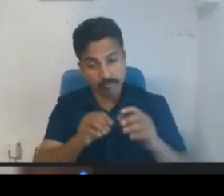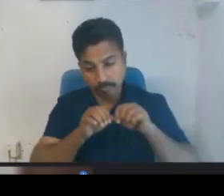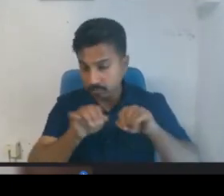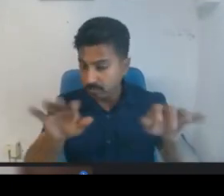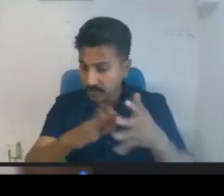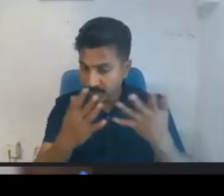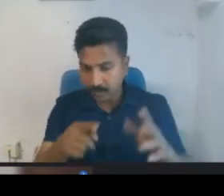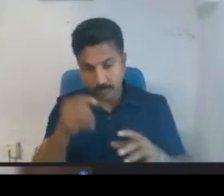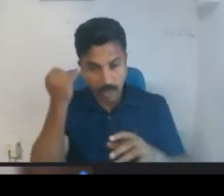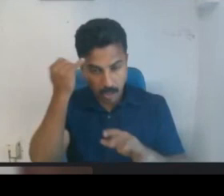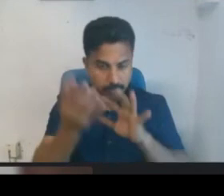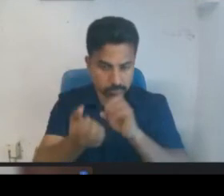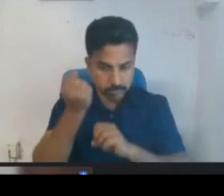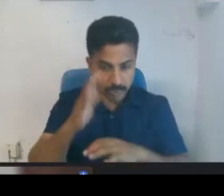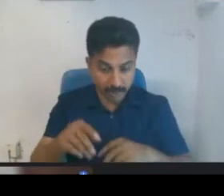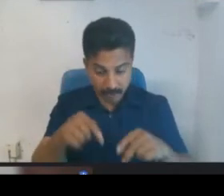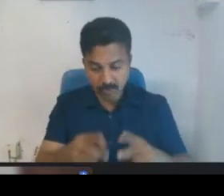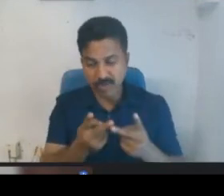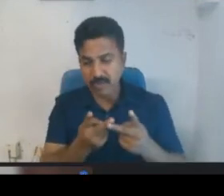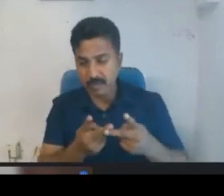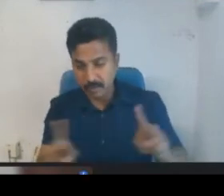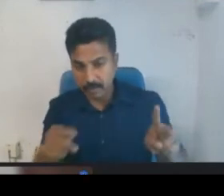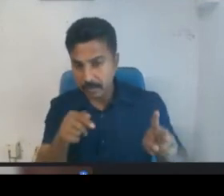ലഭിച്ചിട്ടുണ്ട്. അതിൽ നിന്നുമൊക്കെ വ്യത്യസ്തമായിട്ട്